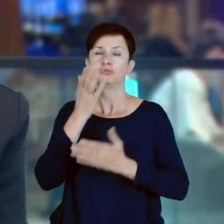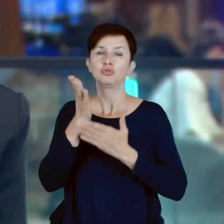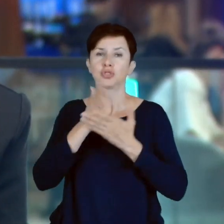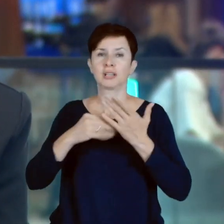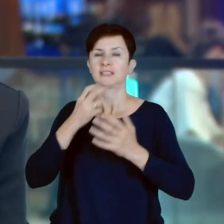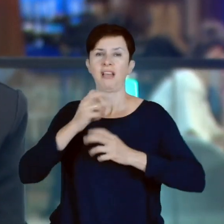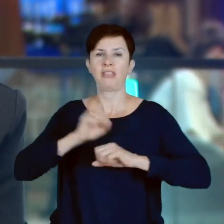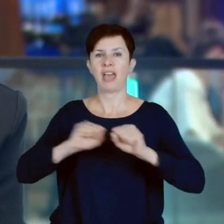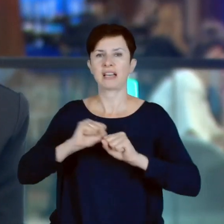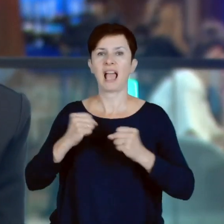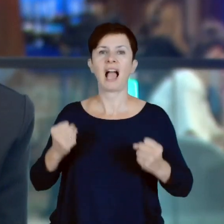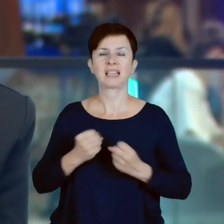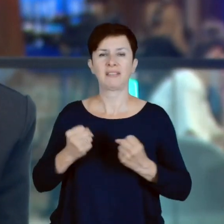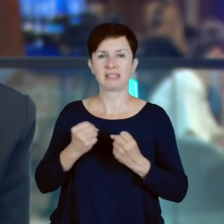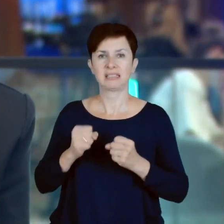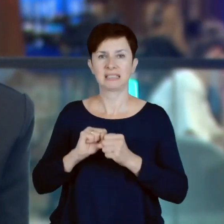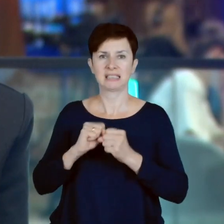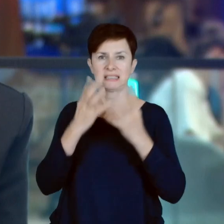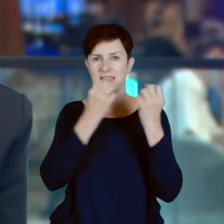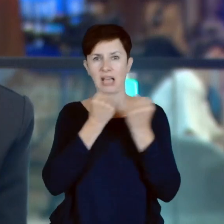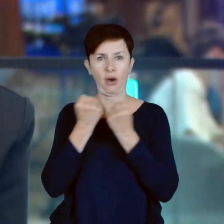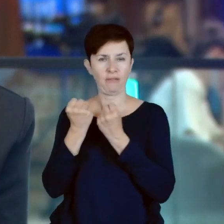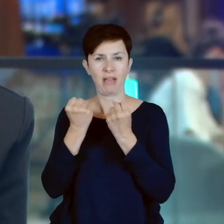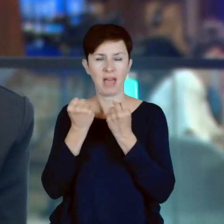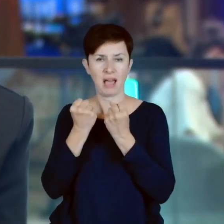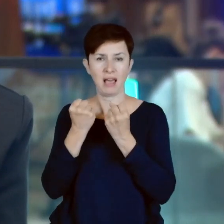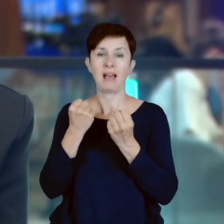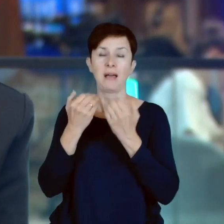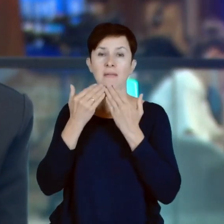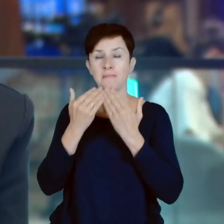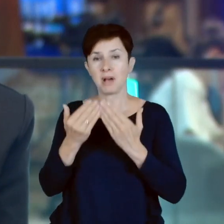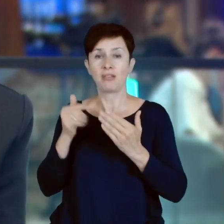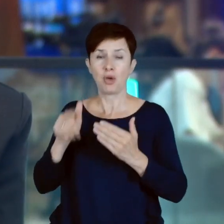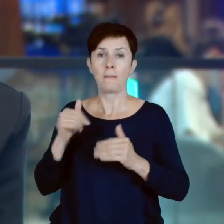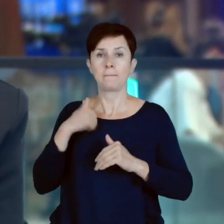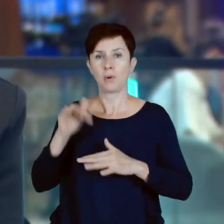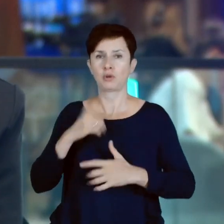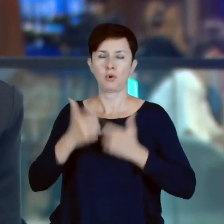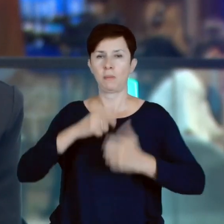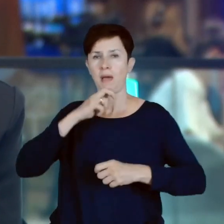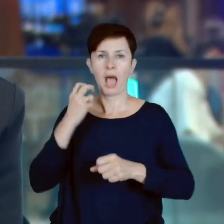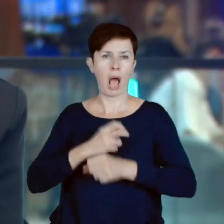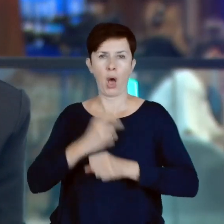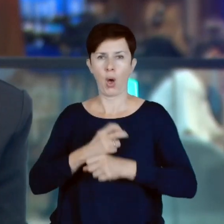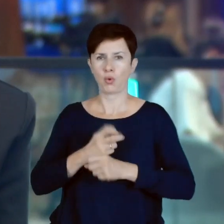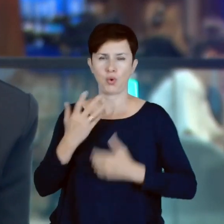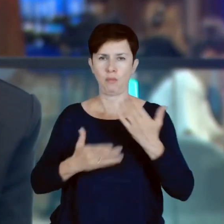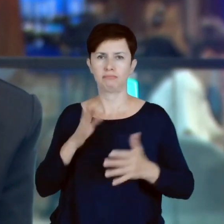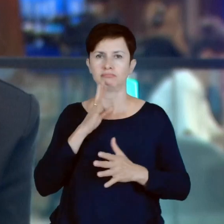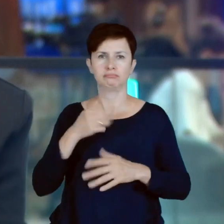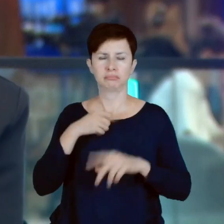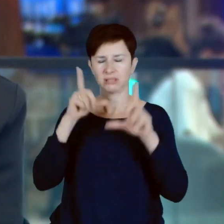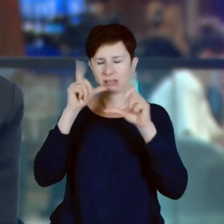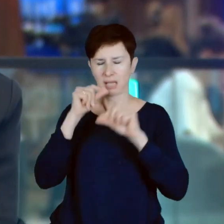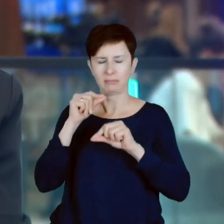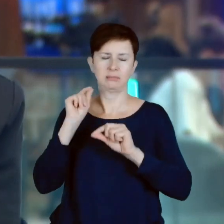jest zachowana i dzięki temu, że możemy coś robić automatycznie, to są te rzeczy, które możemy, prawda, zamknąć oczy, nawet mówimy, że zamkniętymi